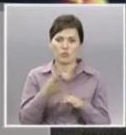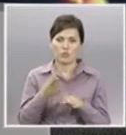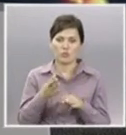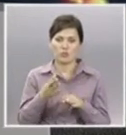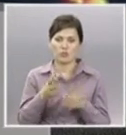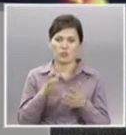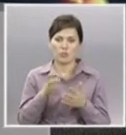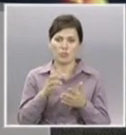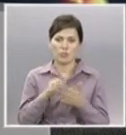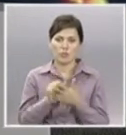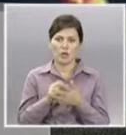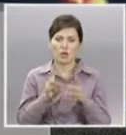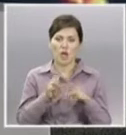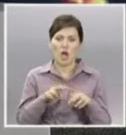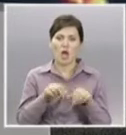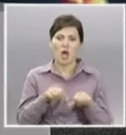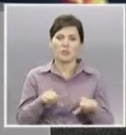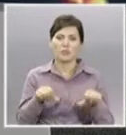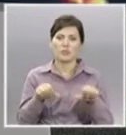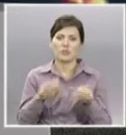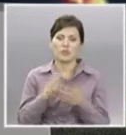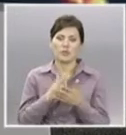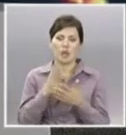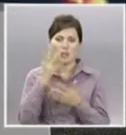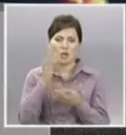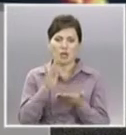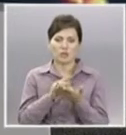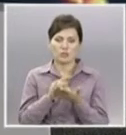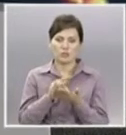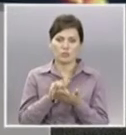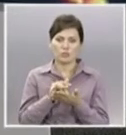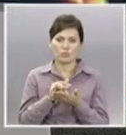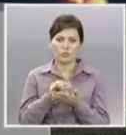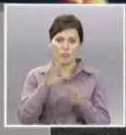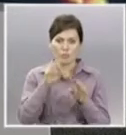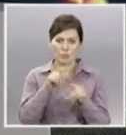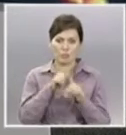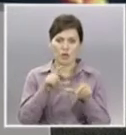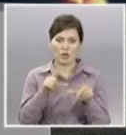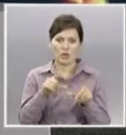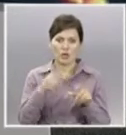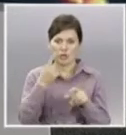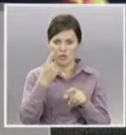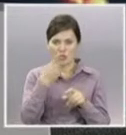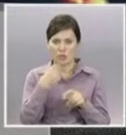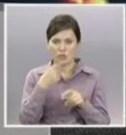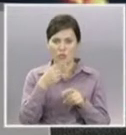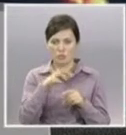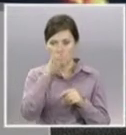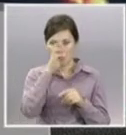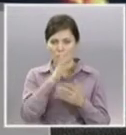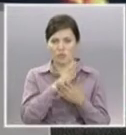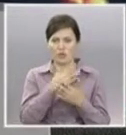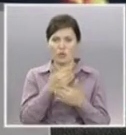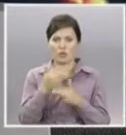жүрміз. Біздің сараптау тексеру комиссиясы дегеніміз бар Алматы қаласы бойынша. Бұл барлық мекемелер, ол жеке болсын, мемлекеттік болсын, солардың